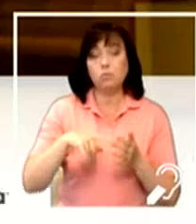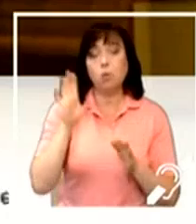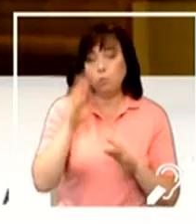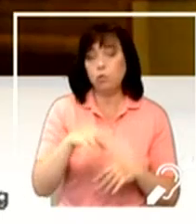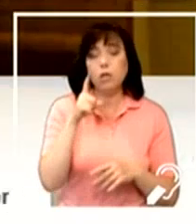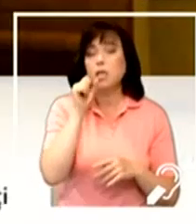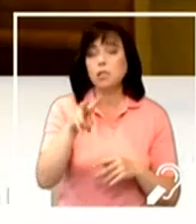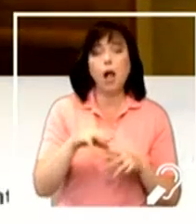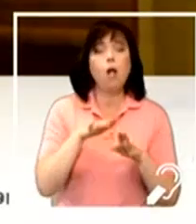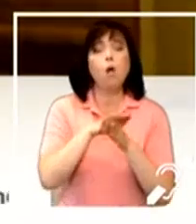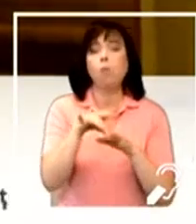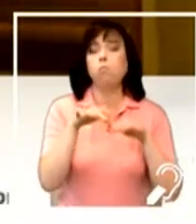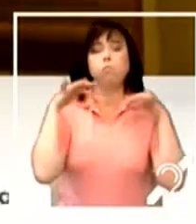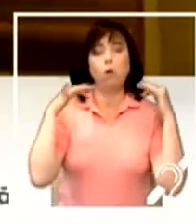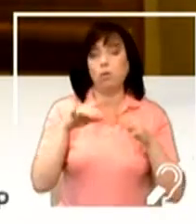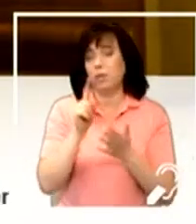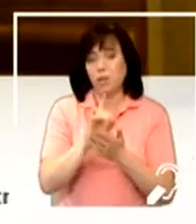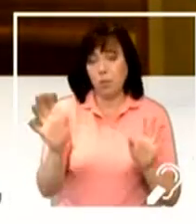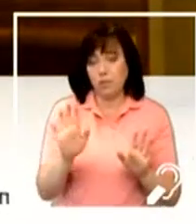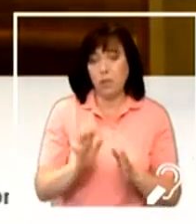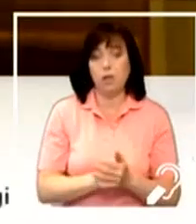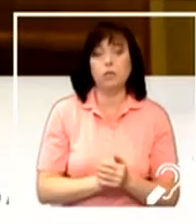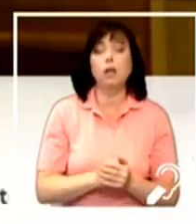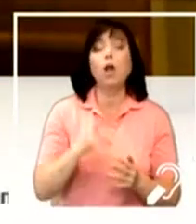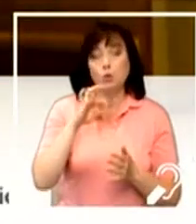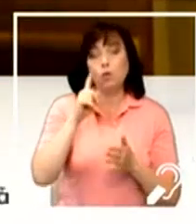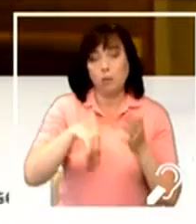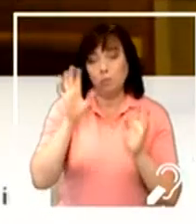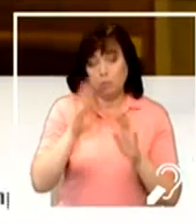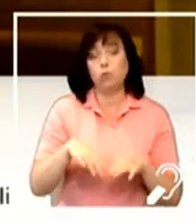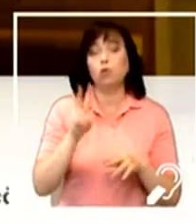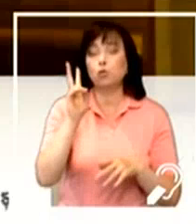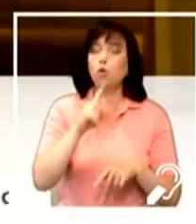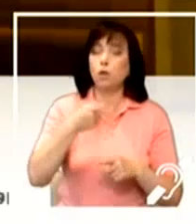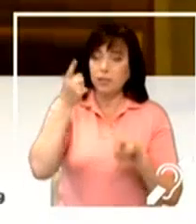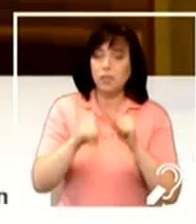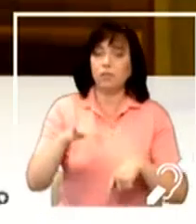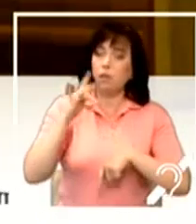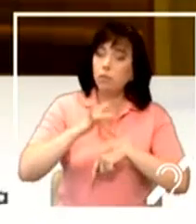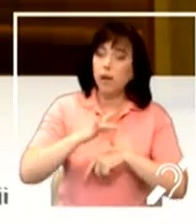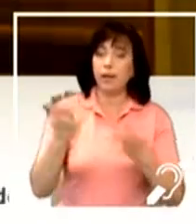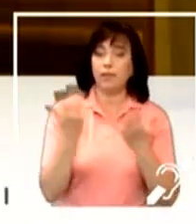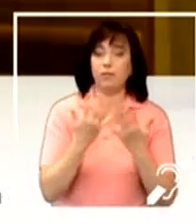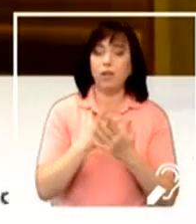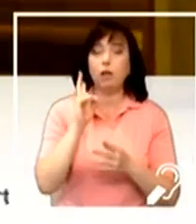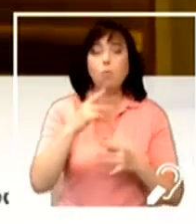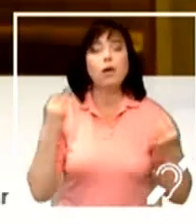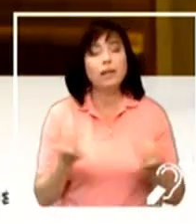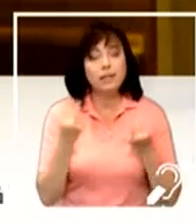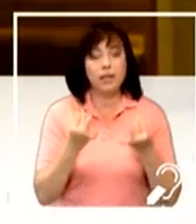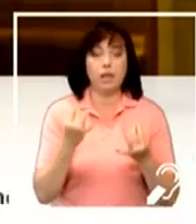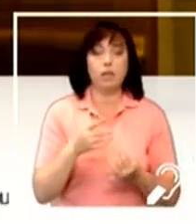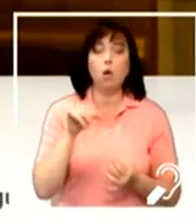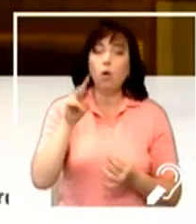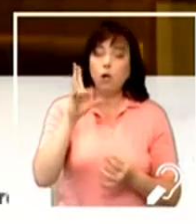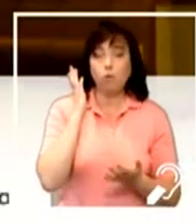un public numeros, cantitativ, mizăm pe un public cu adevărat implicat, interesat, care va avea